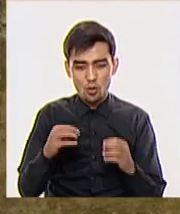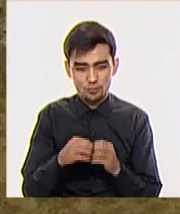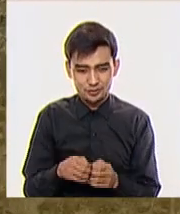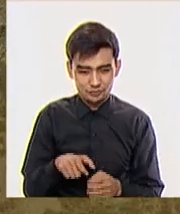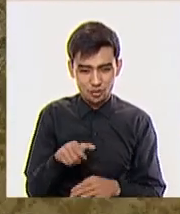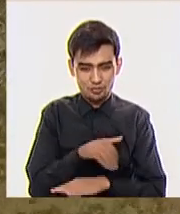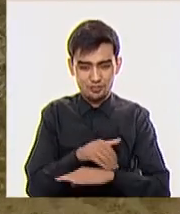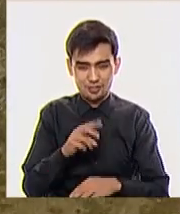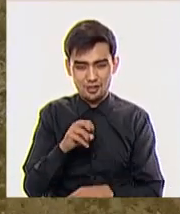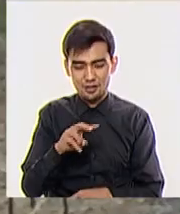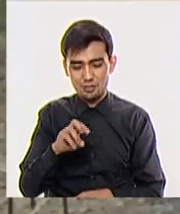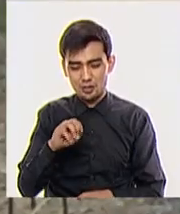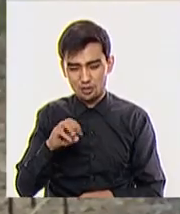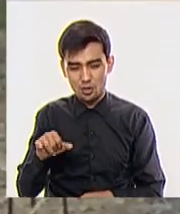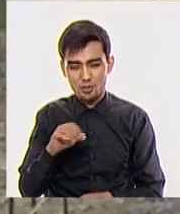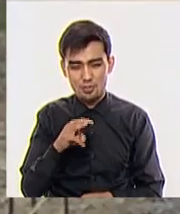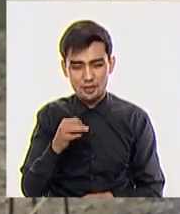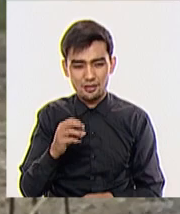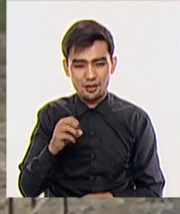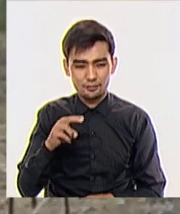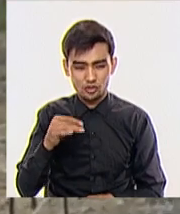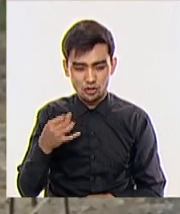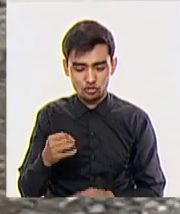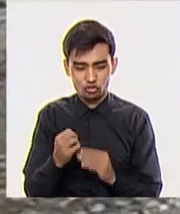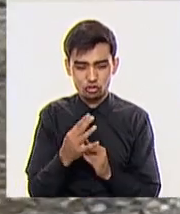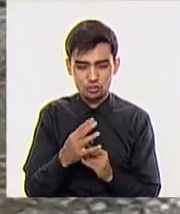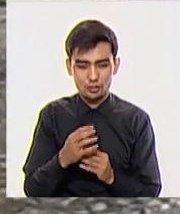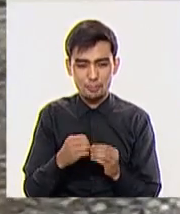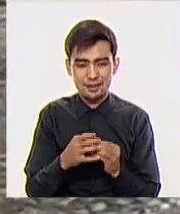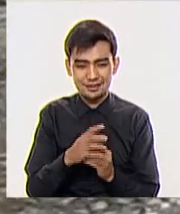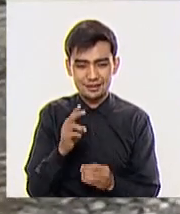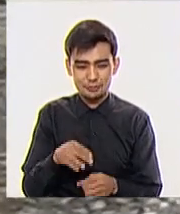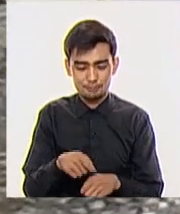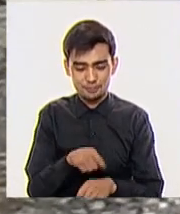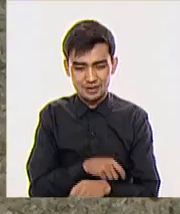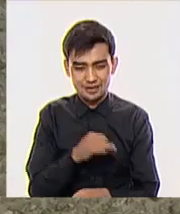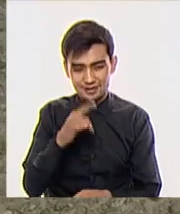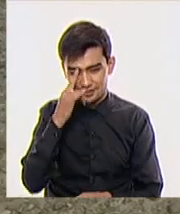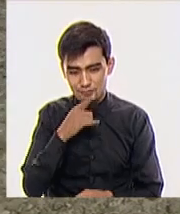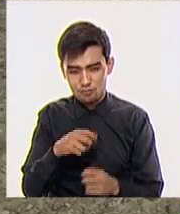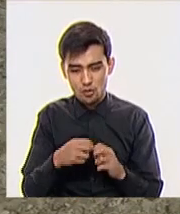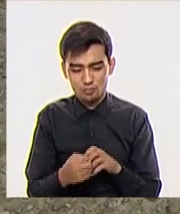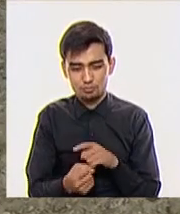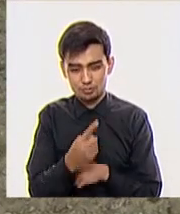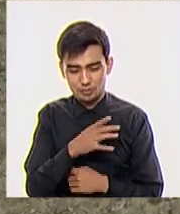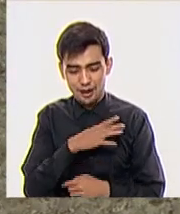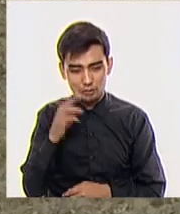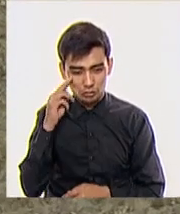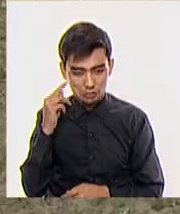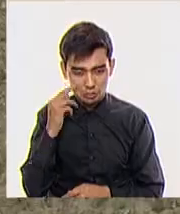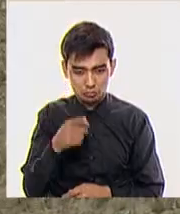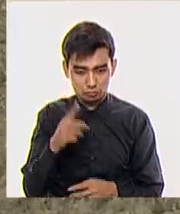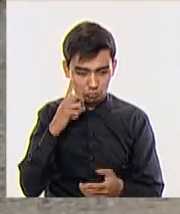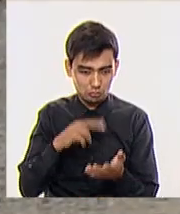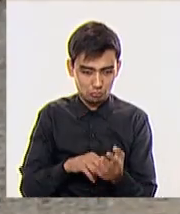участка Колбатау-Майкопшигай составляет 415 километров. У казахстанских подрядчиков, похоже, возникли проблемы, а у китайской стороны все